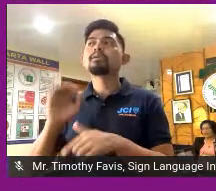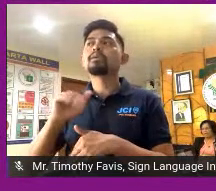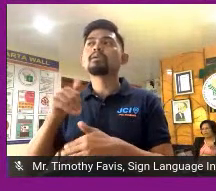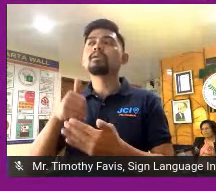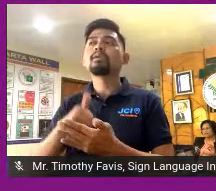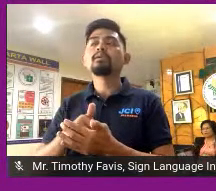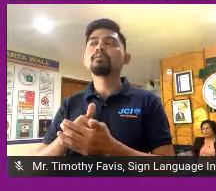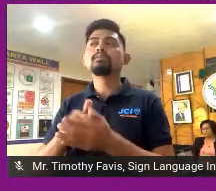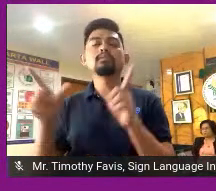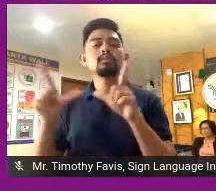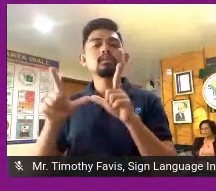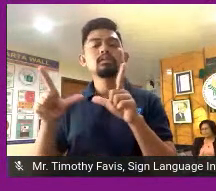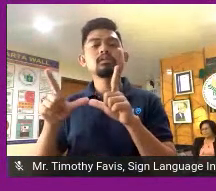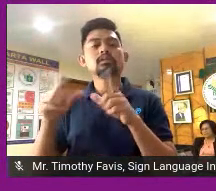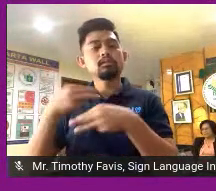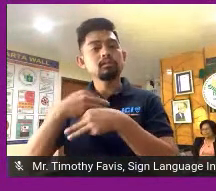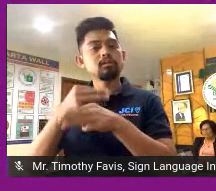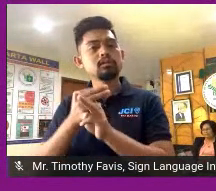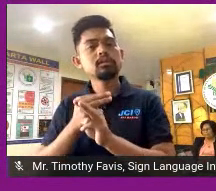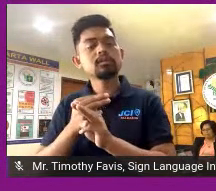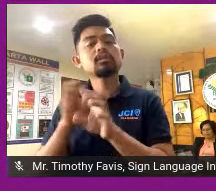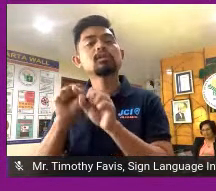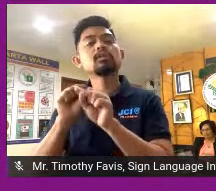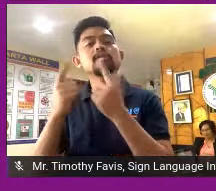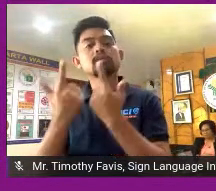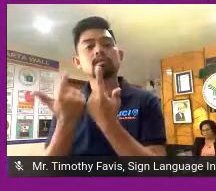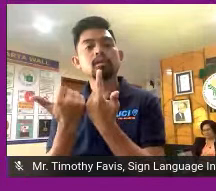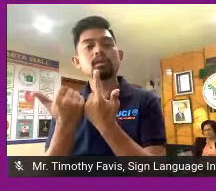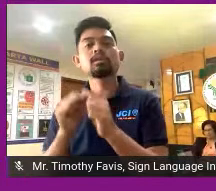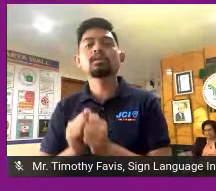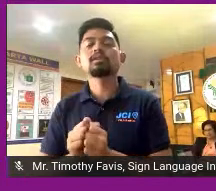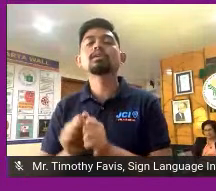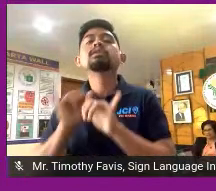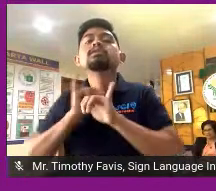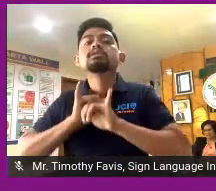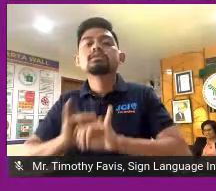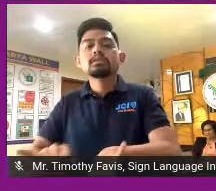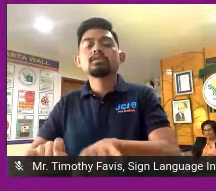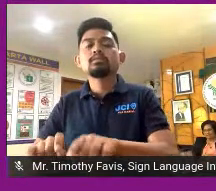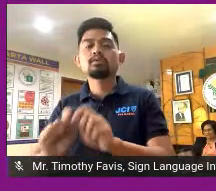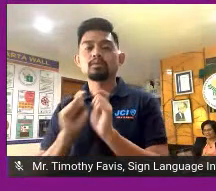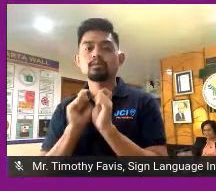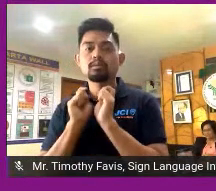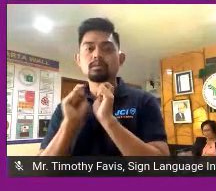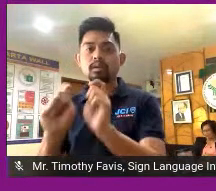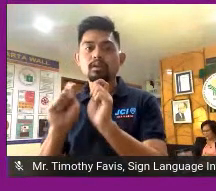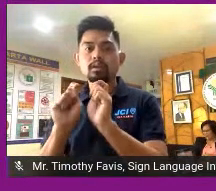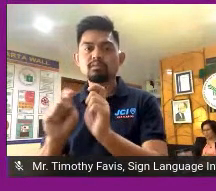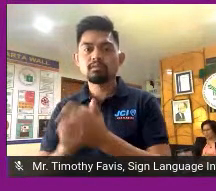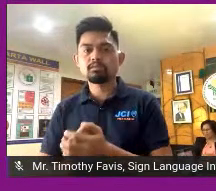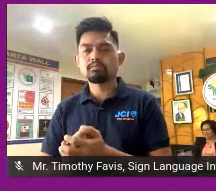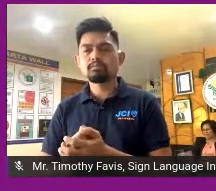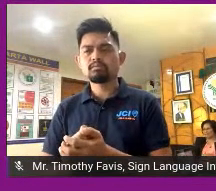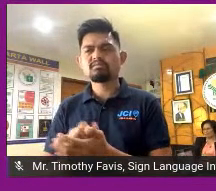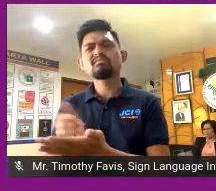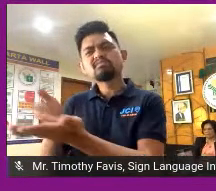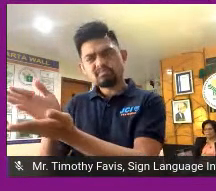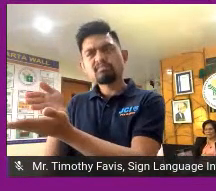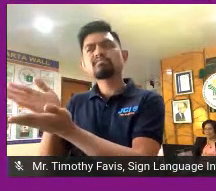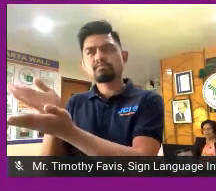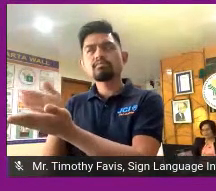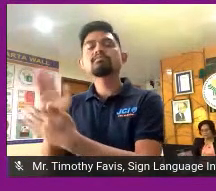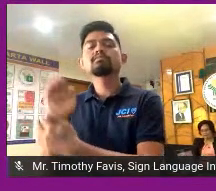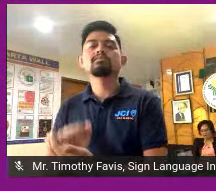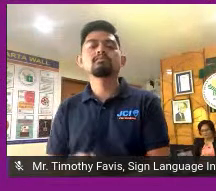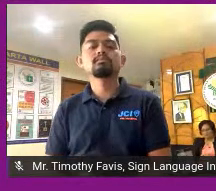ating mga mekanismo sa society, dapat pare-pareho ang treatment natin. Wala nang tiyaning, huwag ka na, mala ka man, anong babae